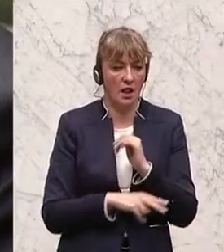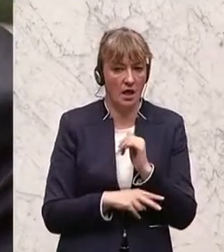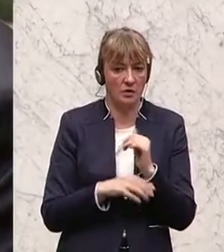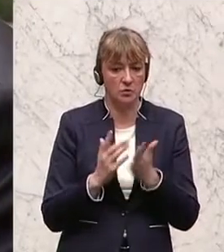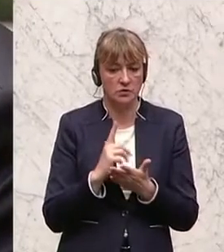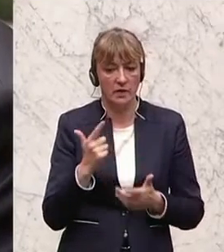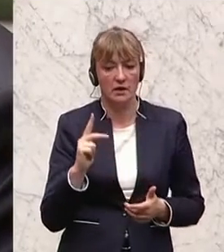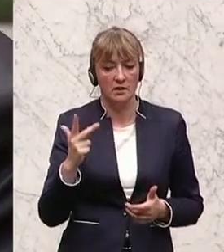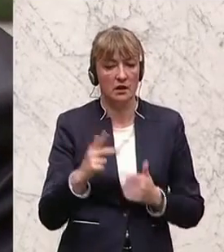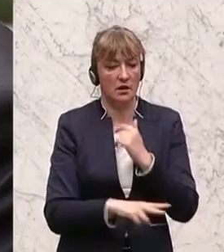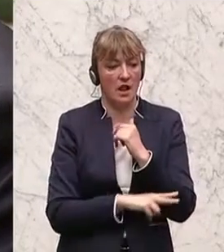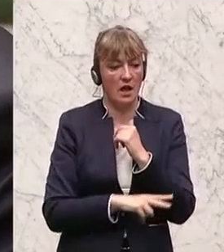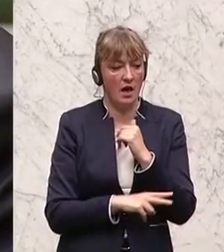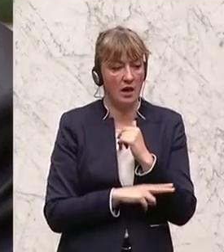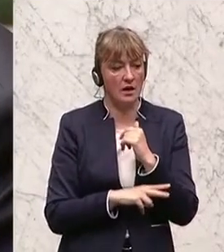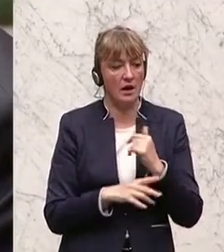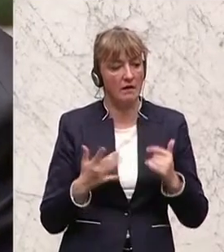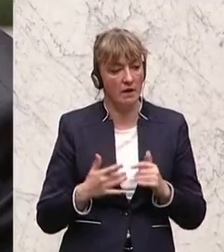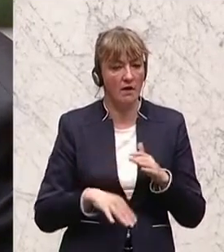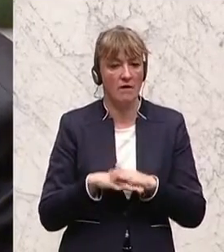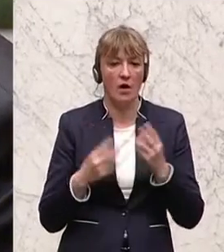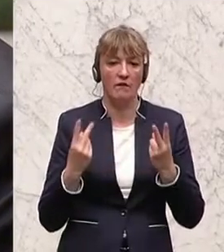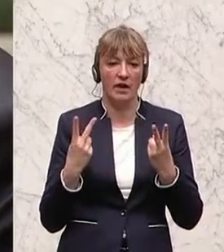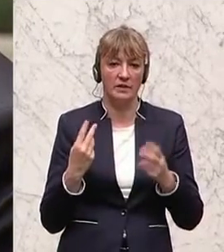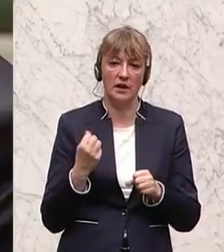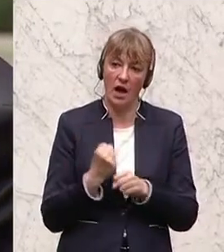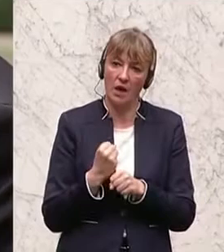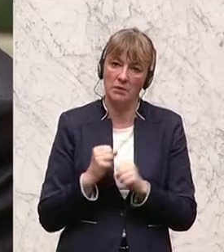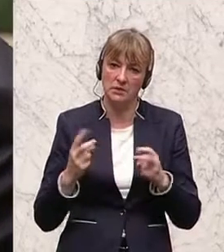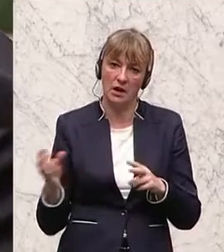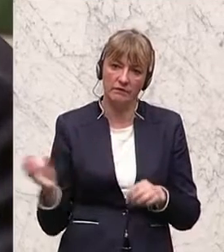bereits im 2. und 3. Lehrjahr als, vielleicht schon als vollwertige Arbeitskraft